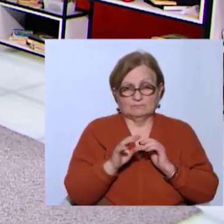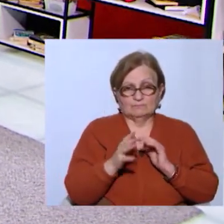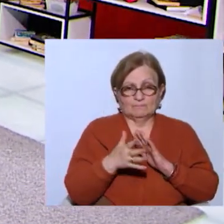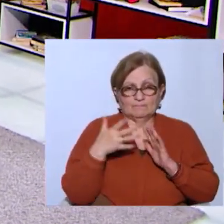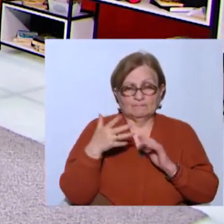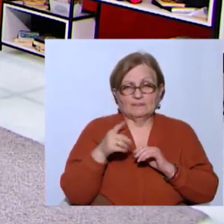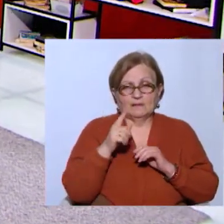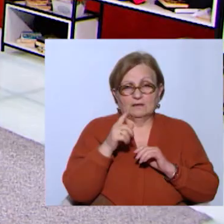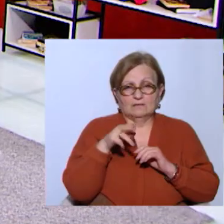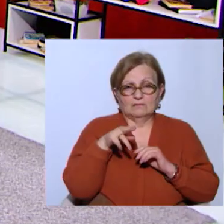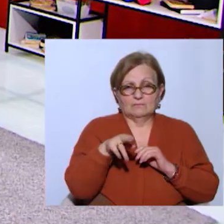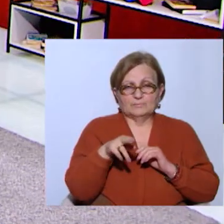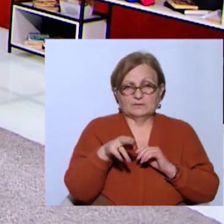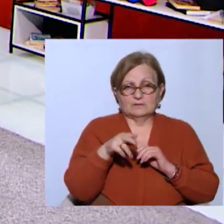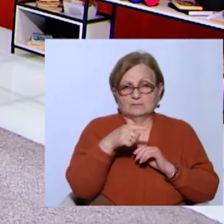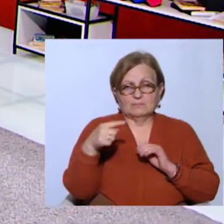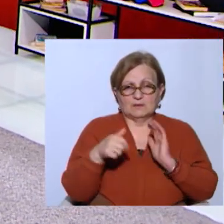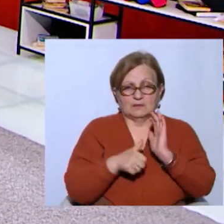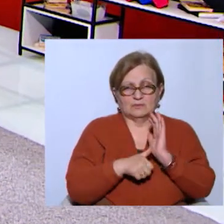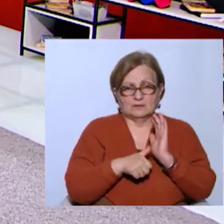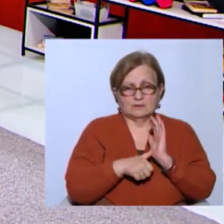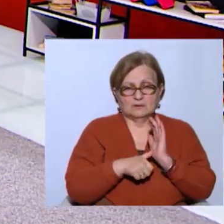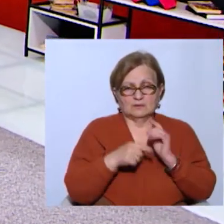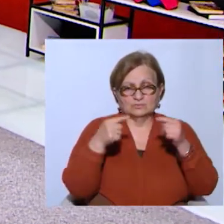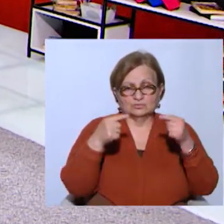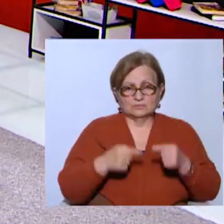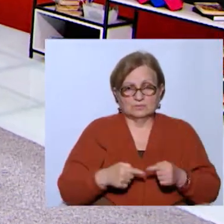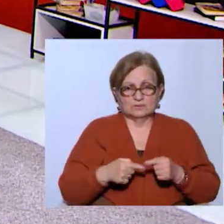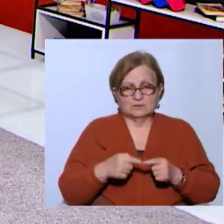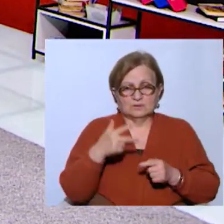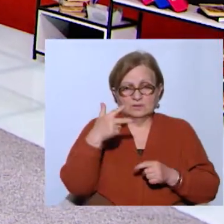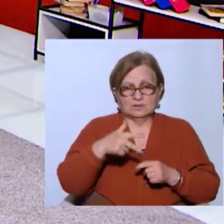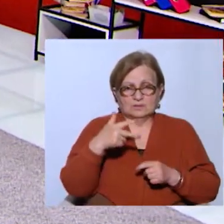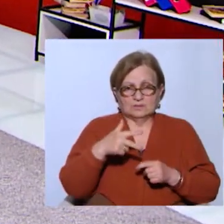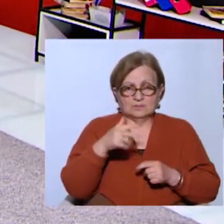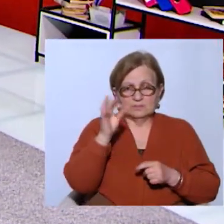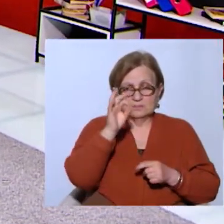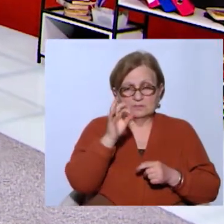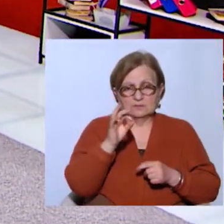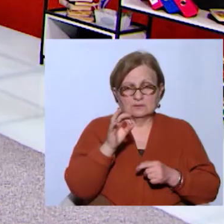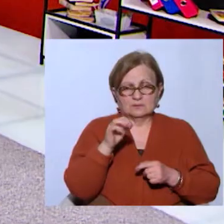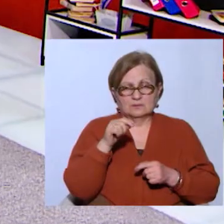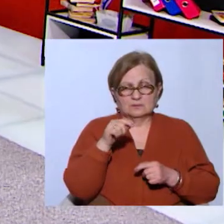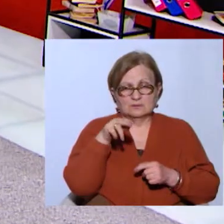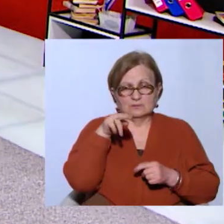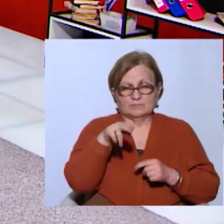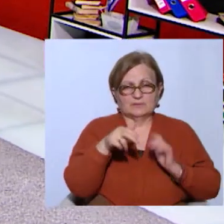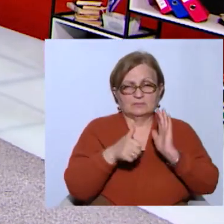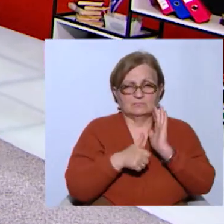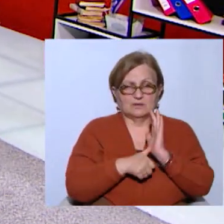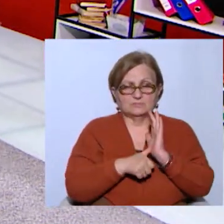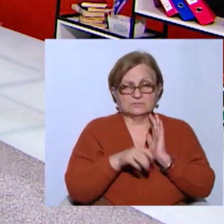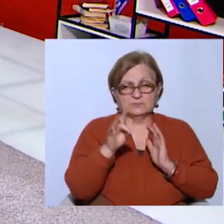π მე-6-ედი. შესაბამისად, ესე იგი, გამოვიდა 30 გრადუს შესაბამა π მე-6-ედი